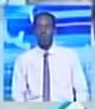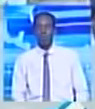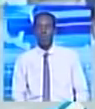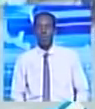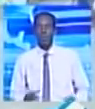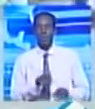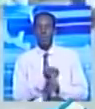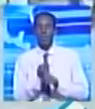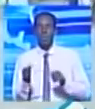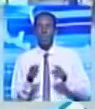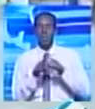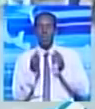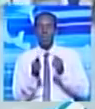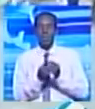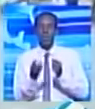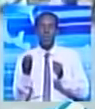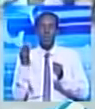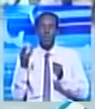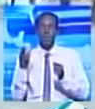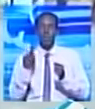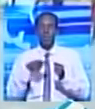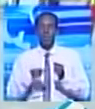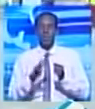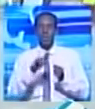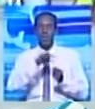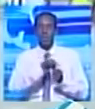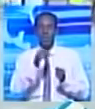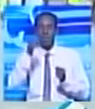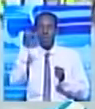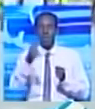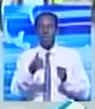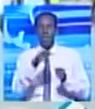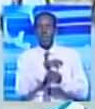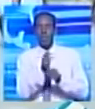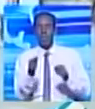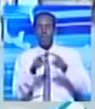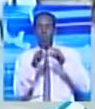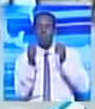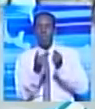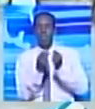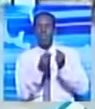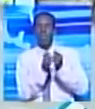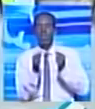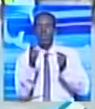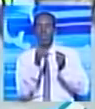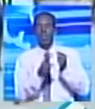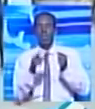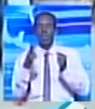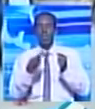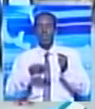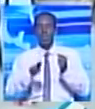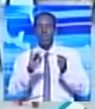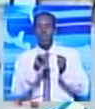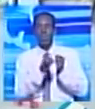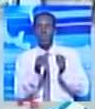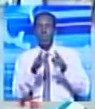Les derniers matchs, c'est-à-dire ce sont les qualificatifs. Donc à l'issue de cette journée, donc, il y aura les 4 équipes qui seront donc désormais